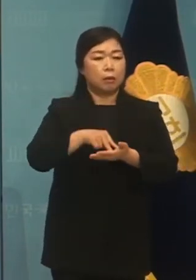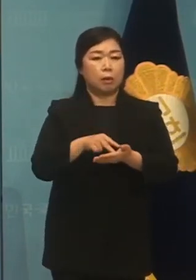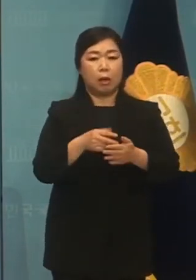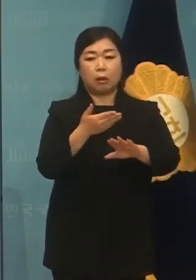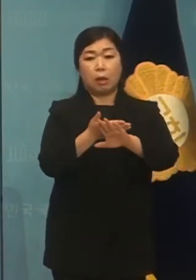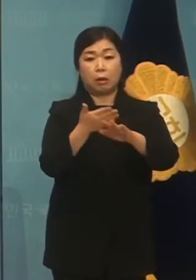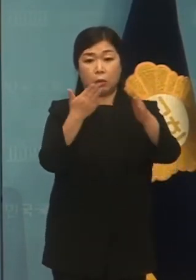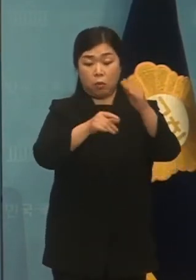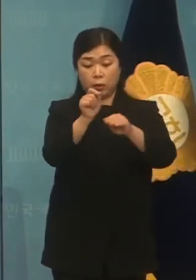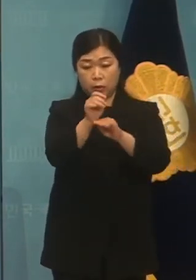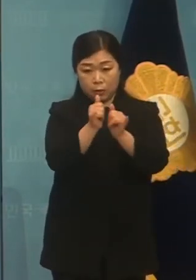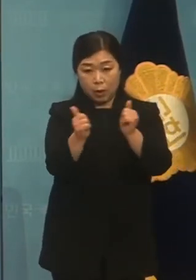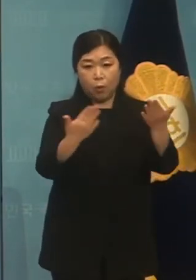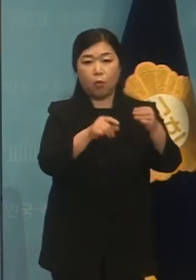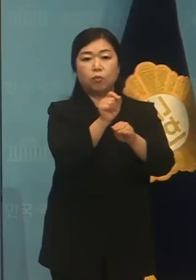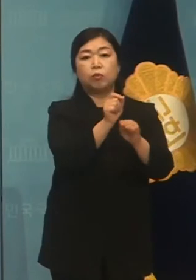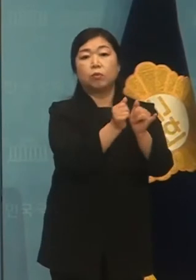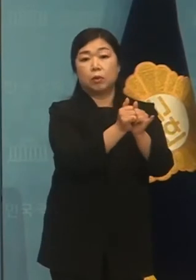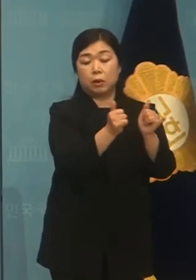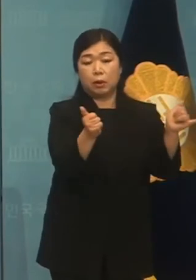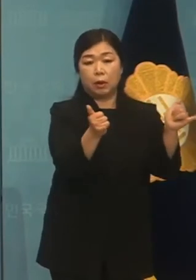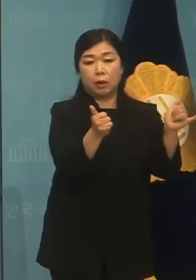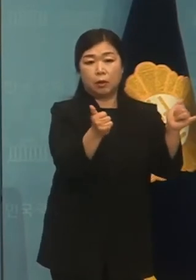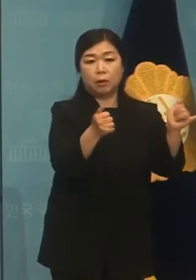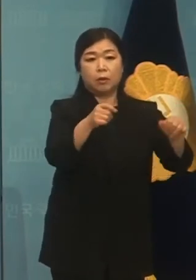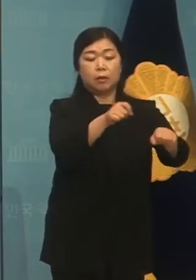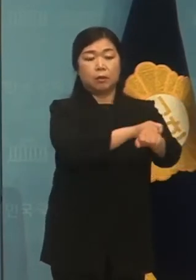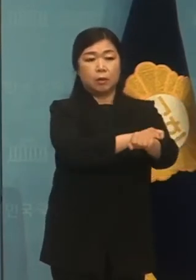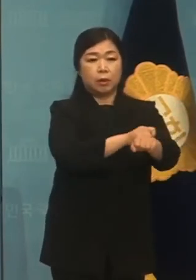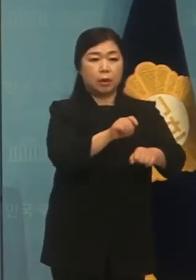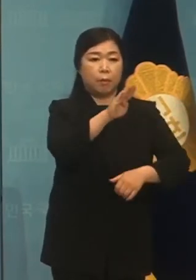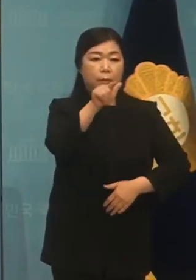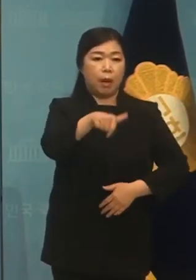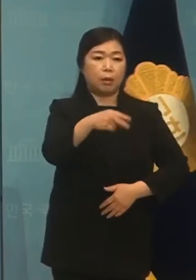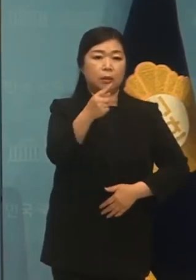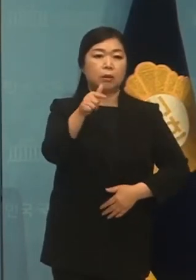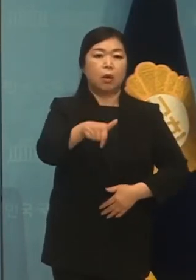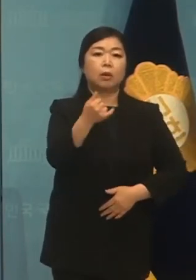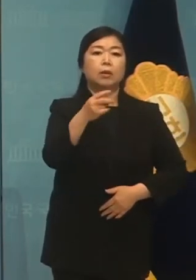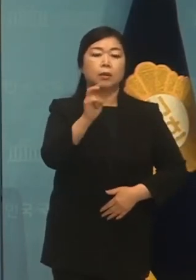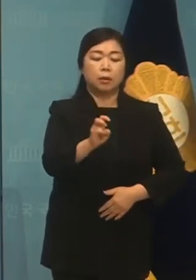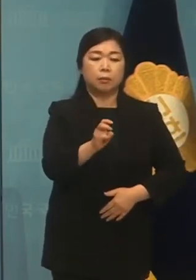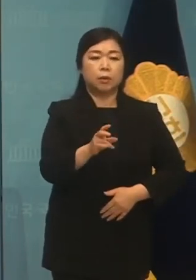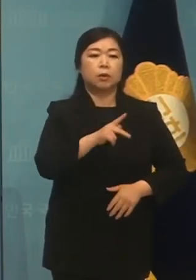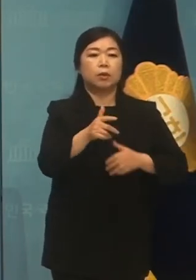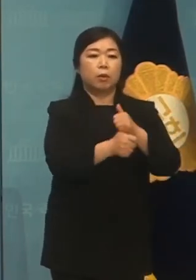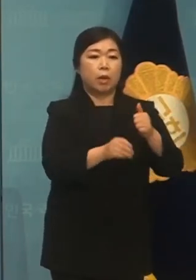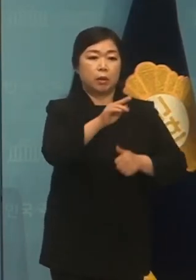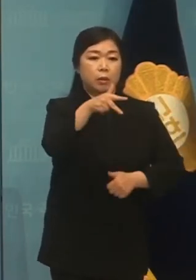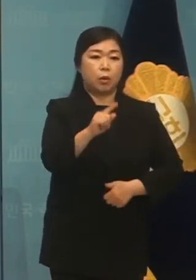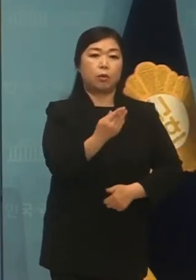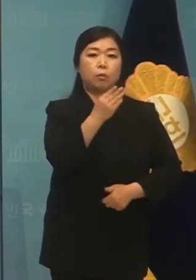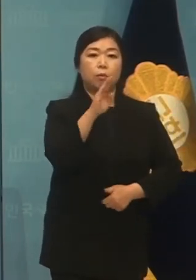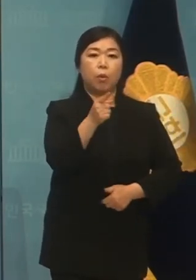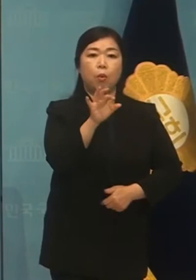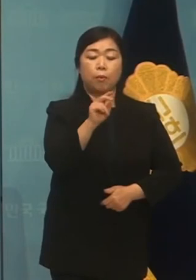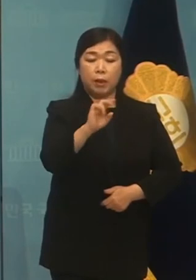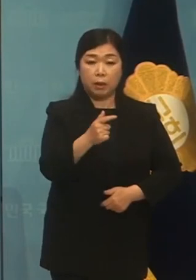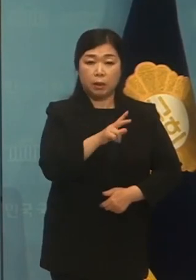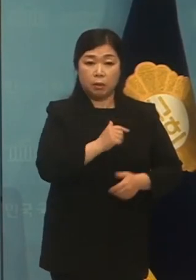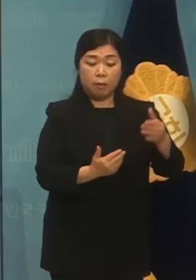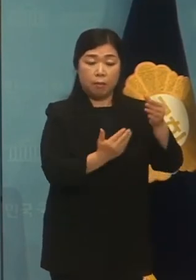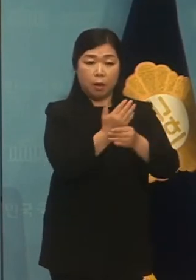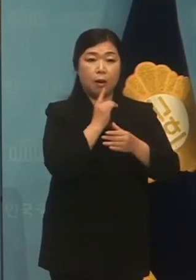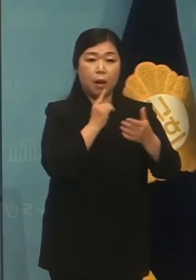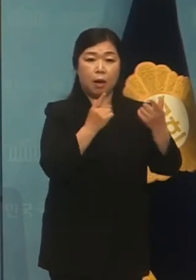다른 공직자나 공무원들 그리고 특히 박덕흠 의원이나 정국민 의원 사태에서도 알 수